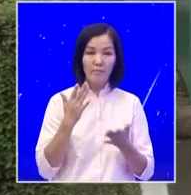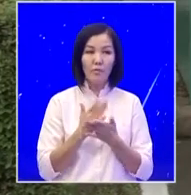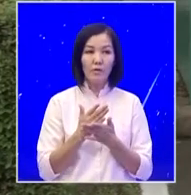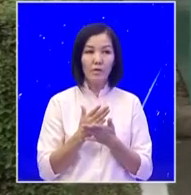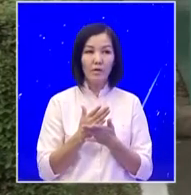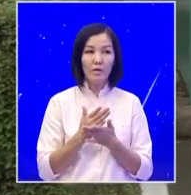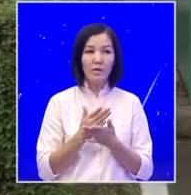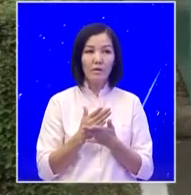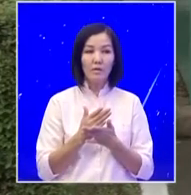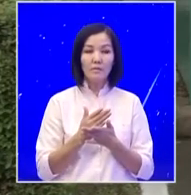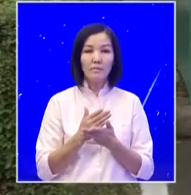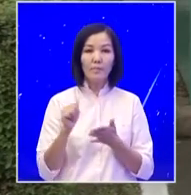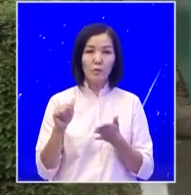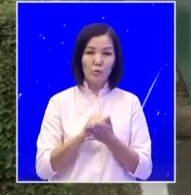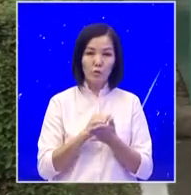жаңағы накладноймен береміз.